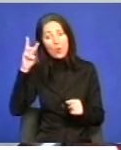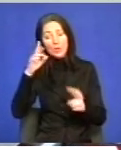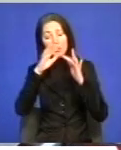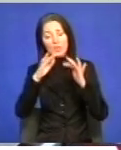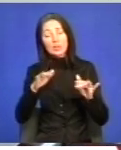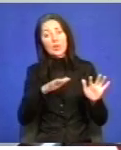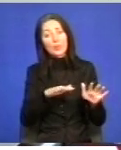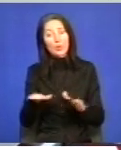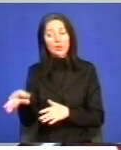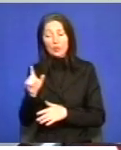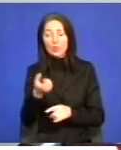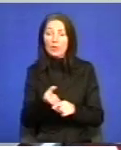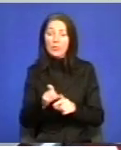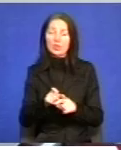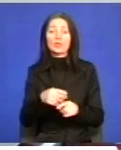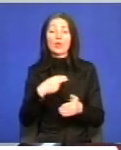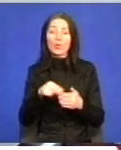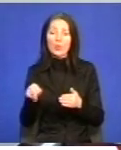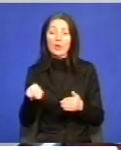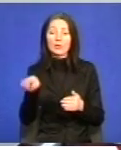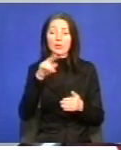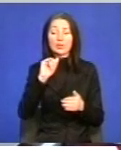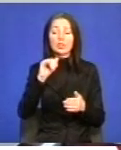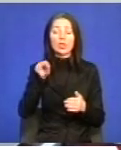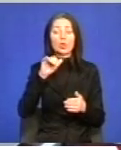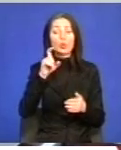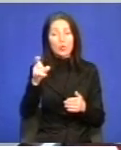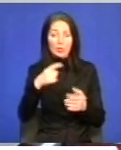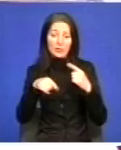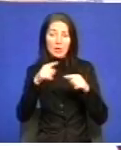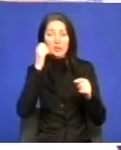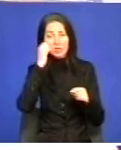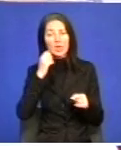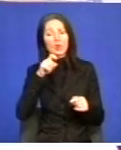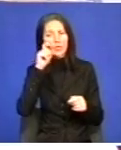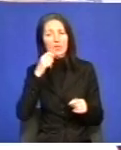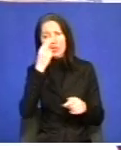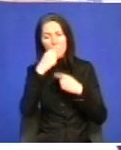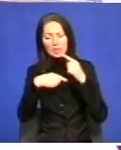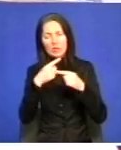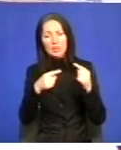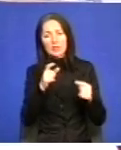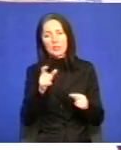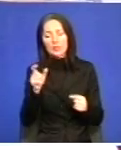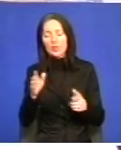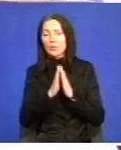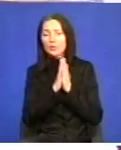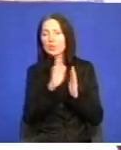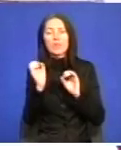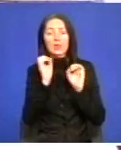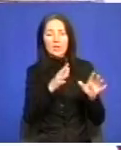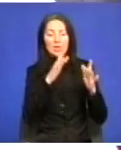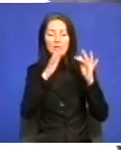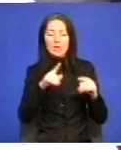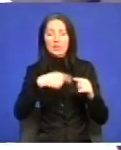проходить, люди більше купляють дідухів, тобто вертаються до старих українських традицій. Також комунальники просять не викидати ялинки через